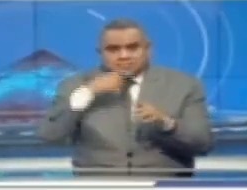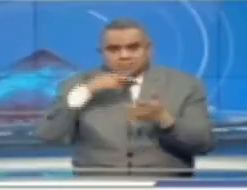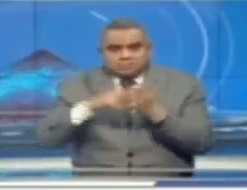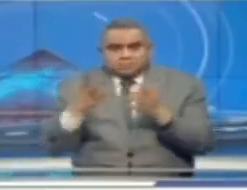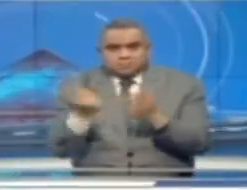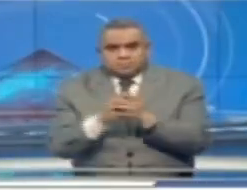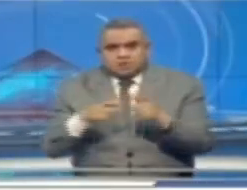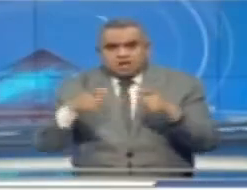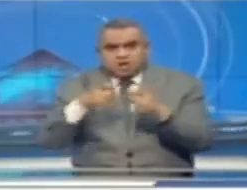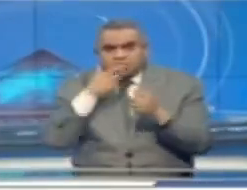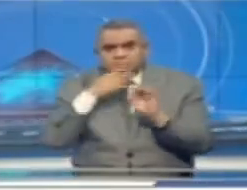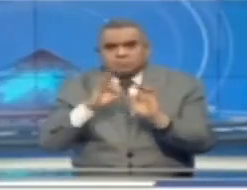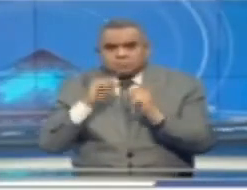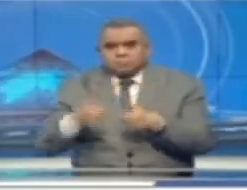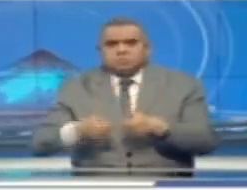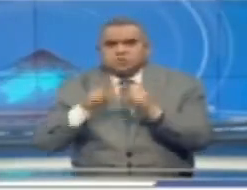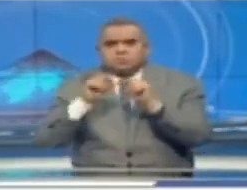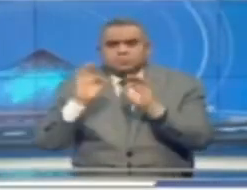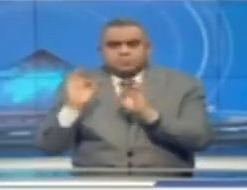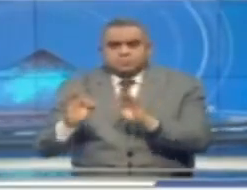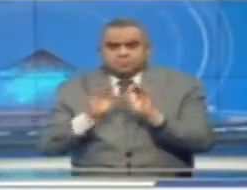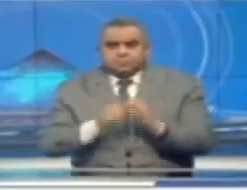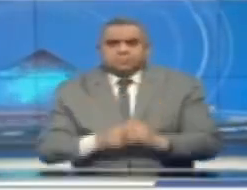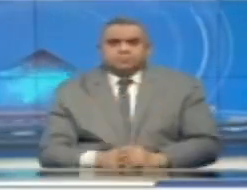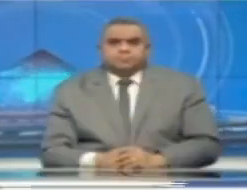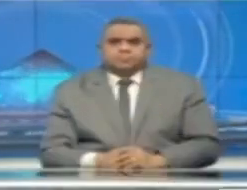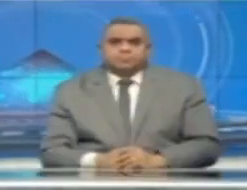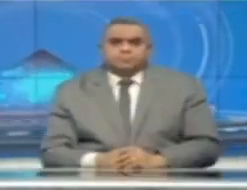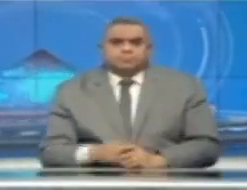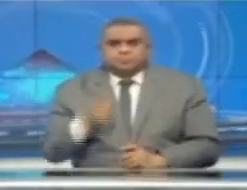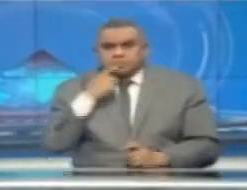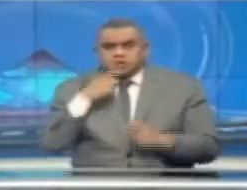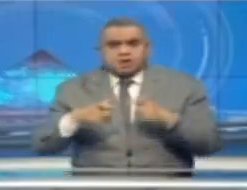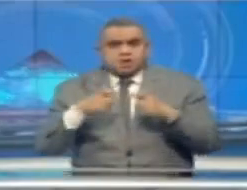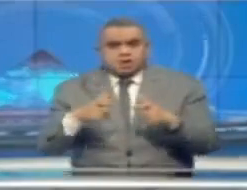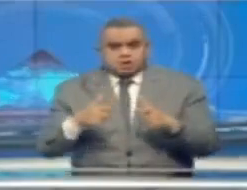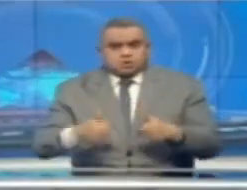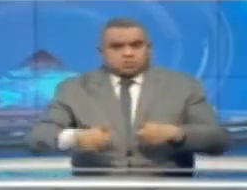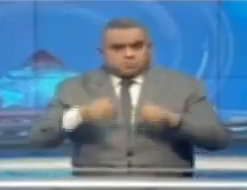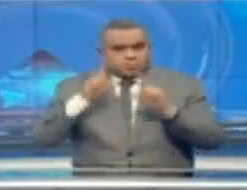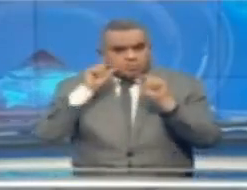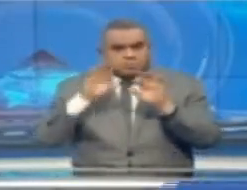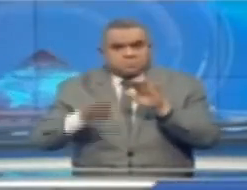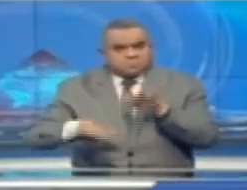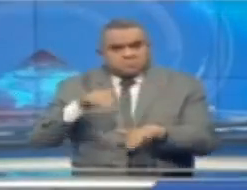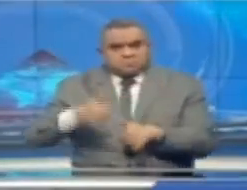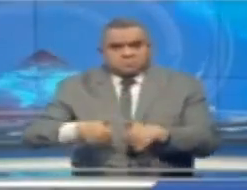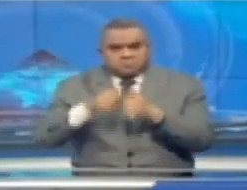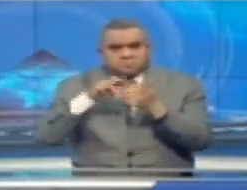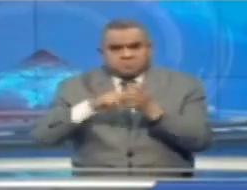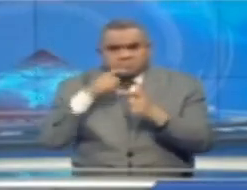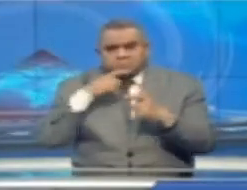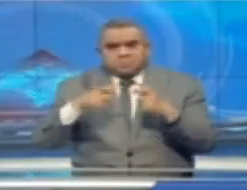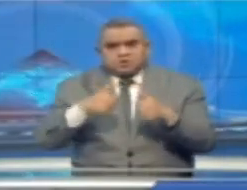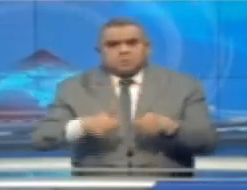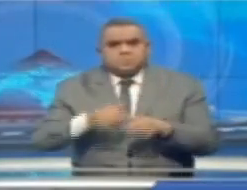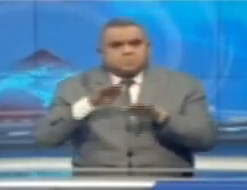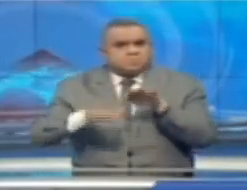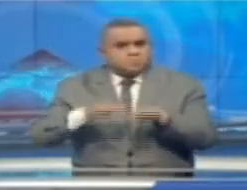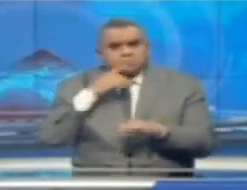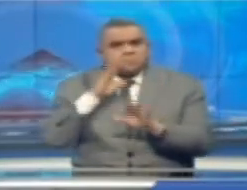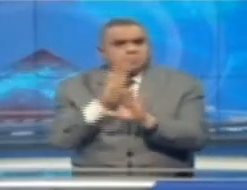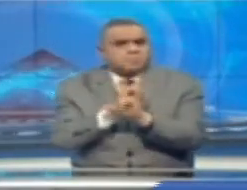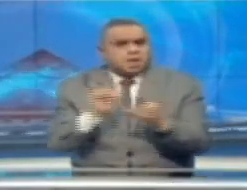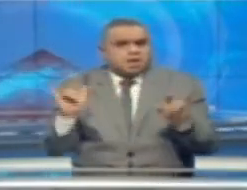لإنتاج خبزة مطابق للمواصفات. دي بيجي نظيف جدا وموازينه تبقى كويسة وعيش طالع مظبوط وعيش طالع